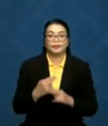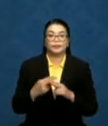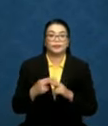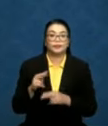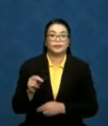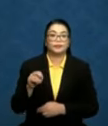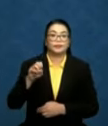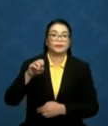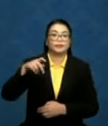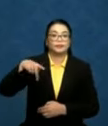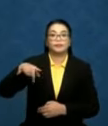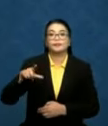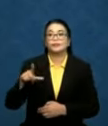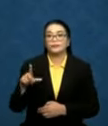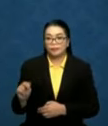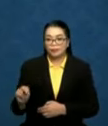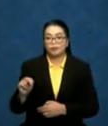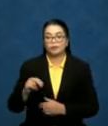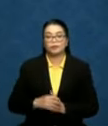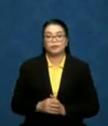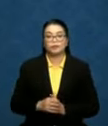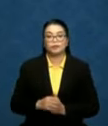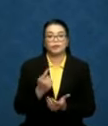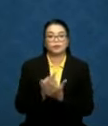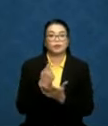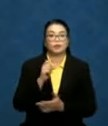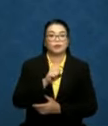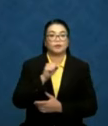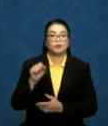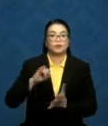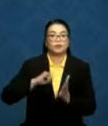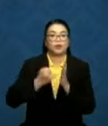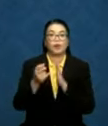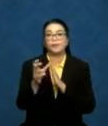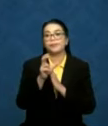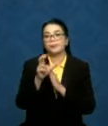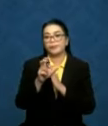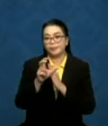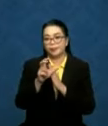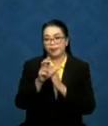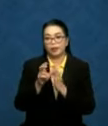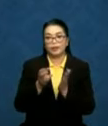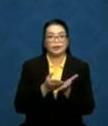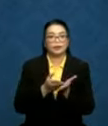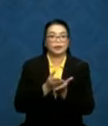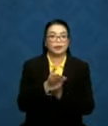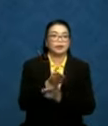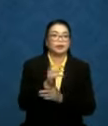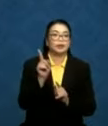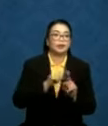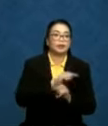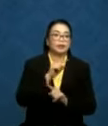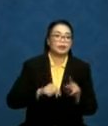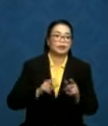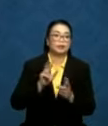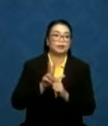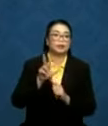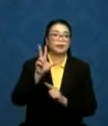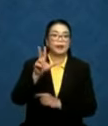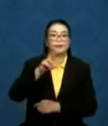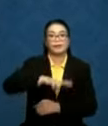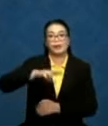ขยันสมาชิกสภาผู้แทนราษฎรจังหวัดบึงกาเขตเลือกตั้งที่ 3พรรค